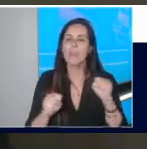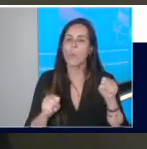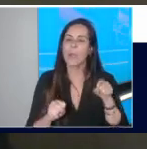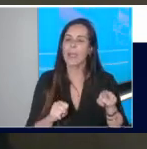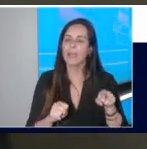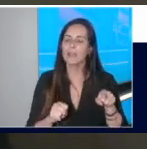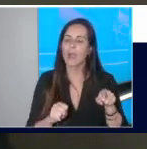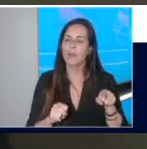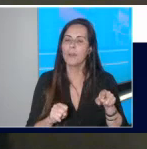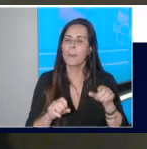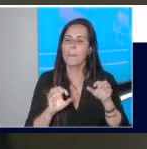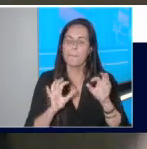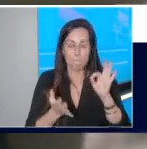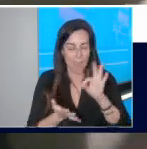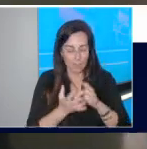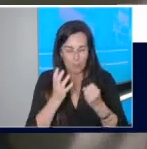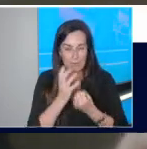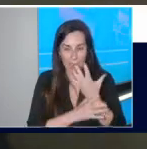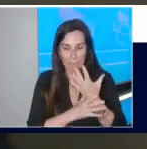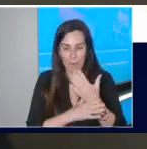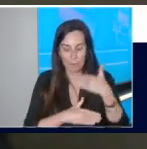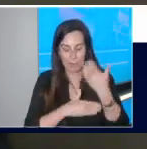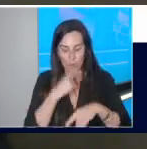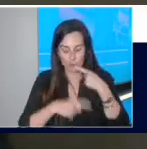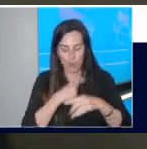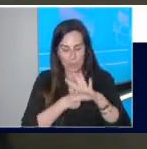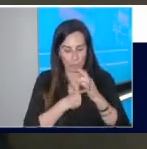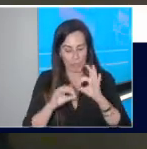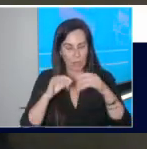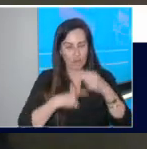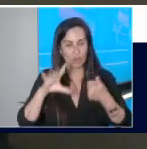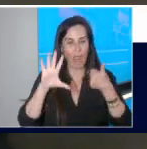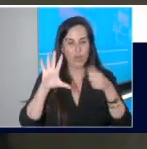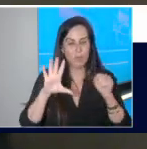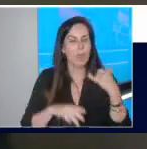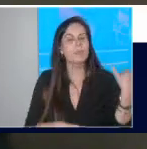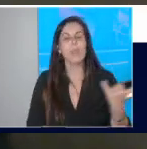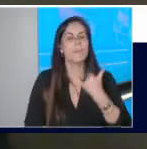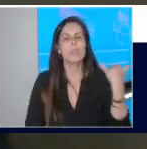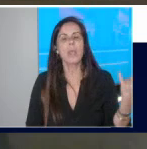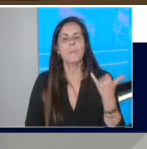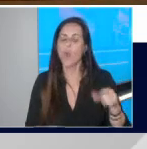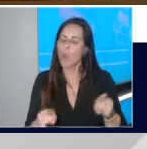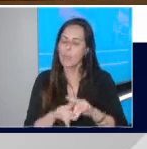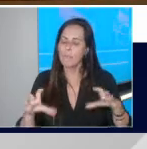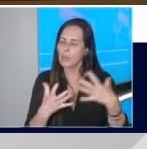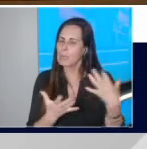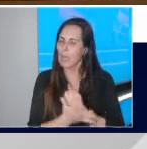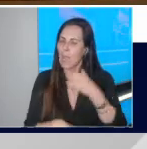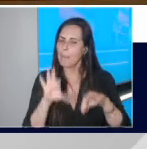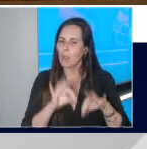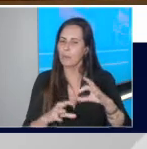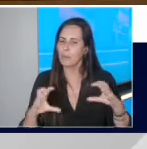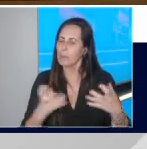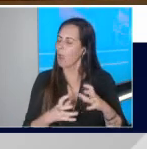מאוד מתוזמרת, ולמעשה מאז שהיא קמה בסוף שנות 50, תחילת שנות ה-60, תמיד אותה מפלגה זכתה בבחירות,